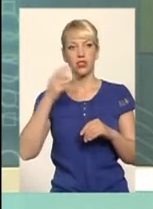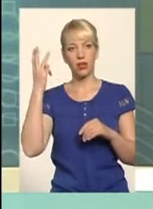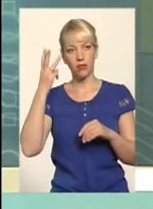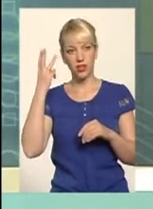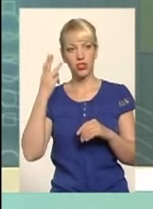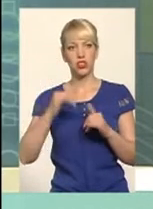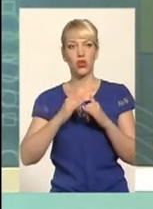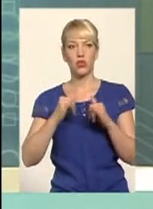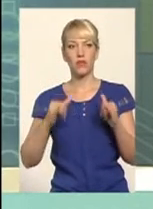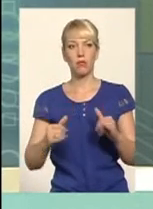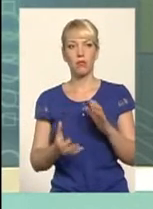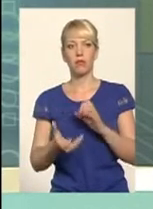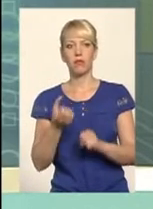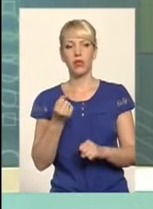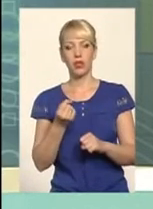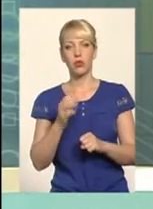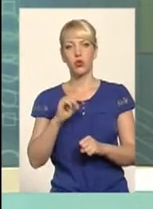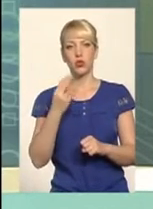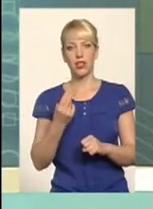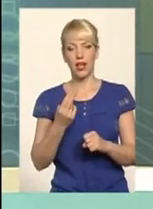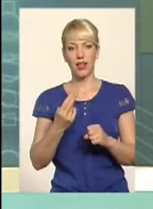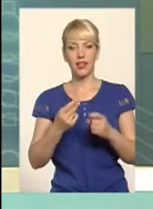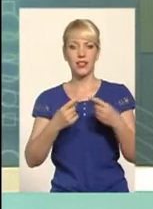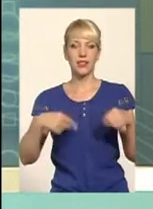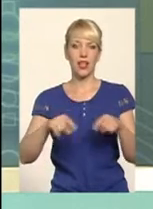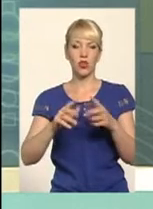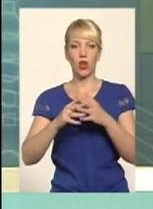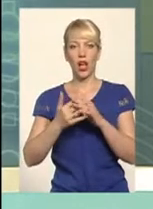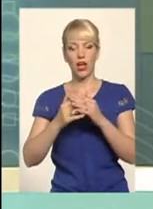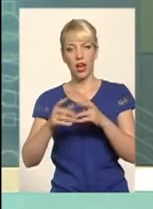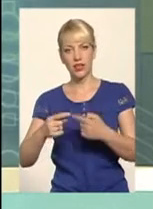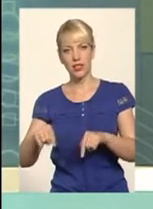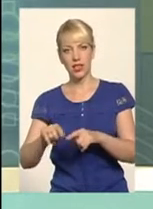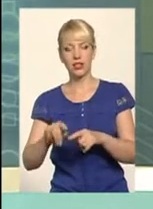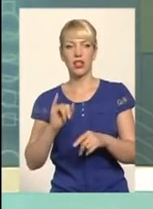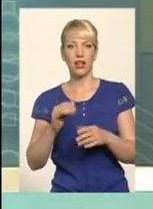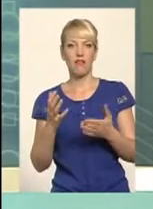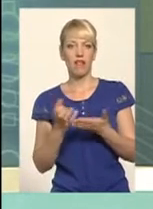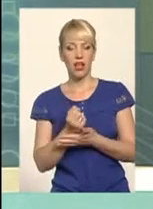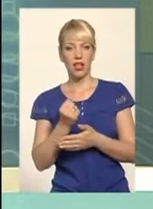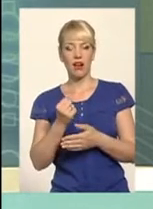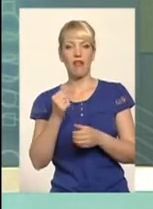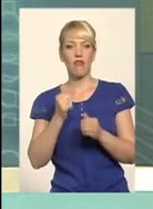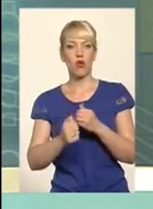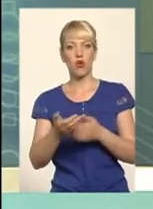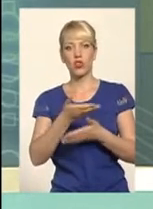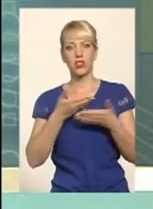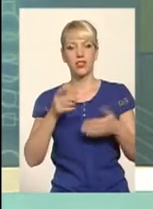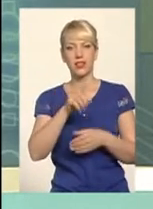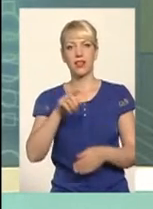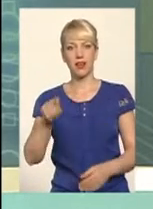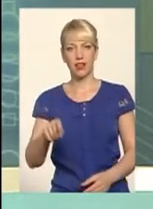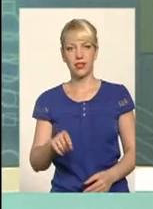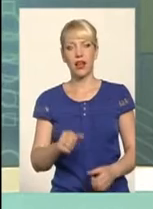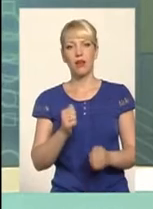розвивалася, підтримувала соціальний сектор, аграрний сектор, а від того вигравав кожен із нас. Працюємо в прямому